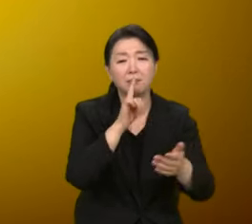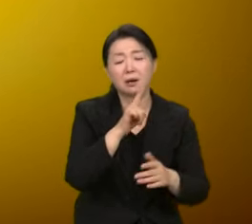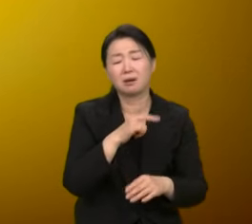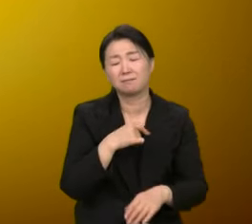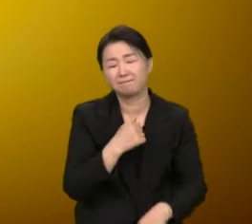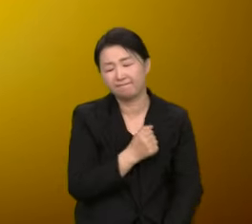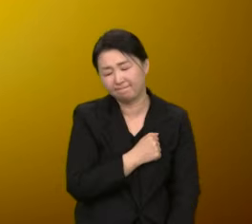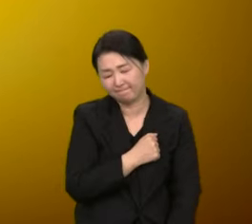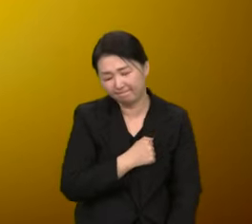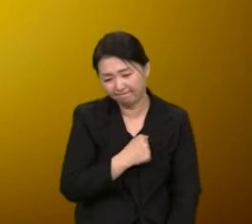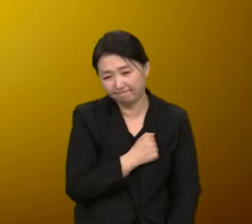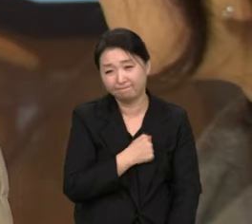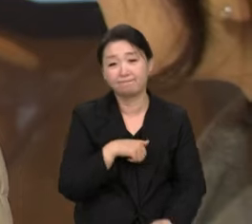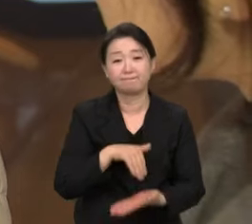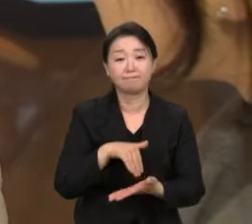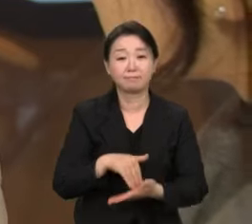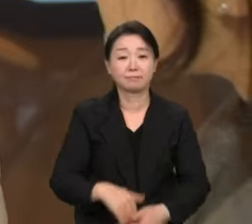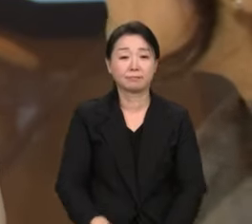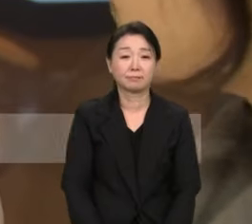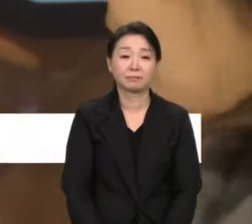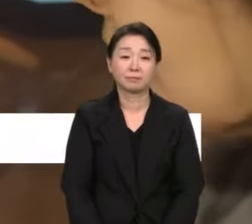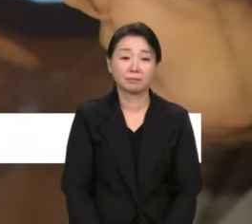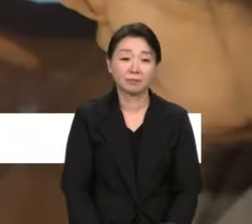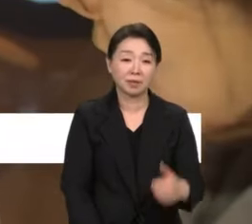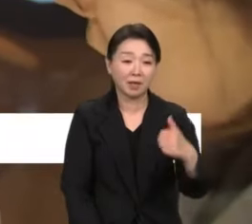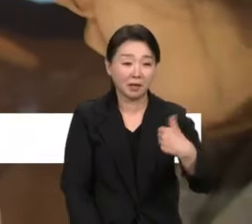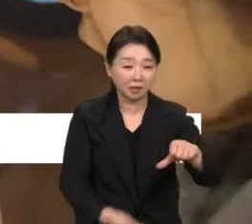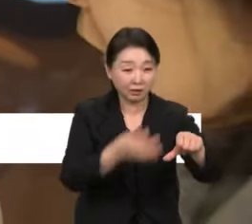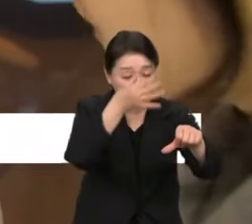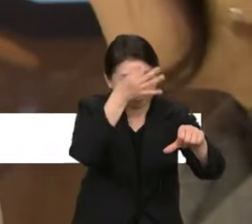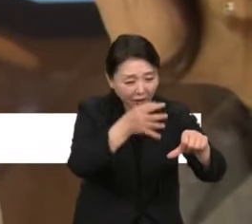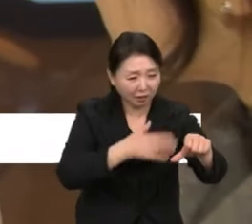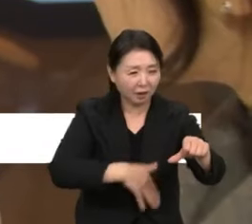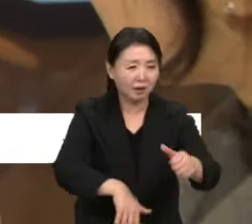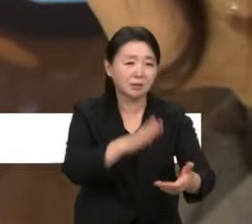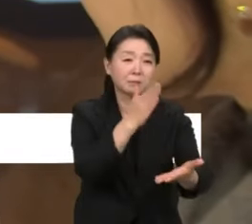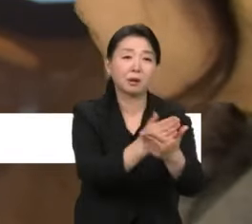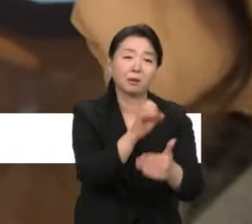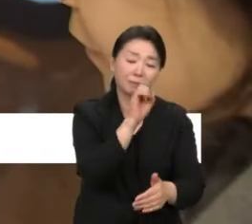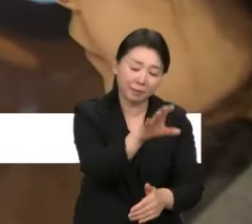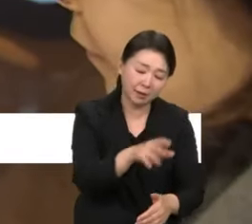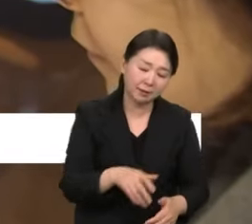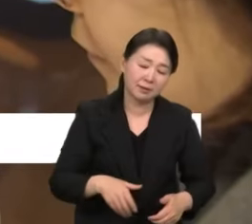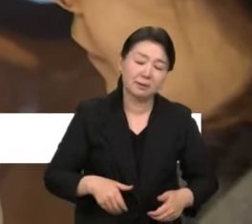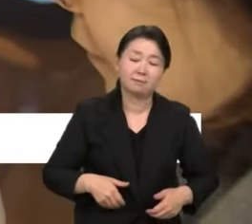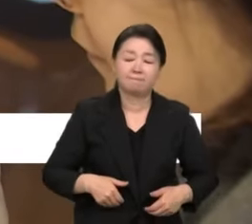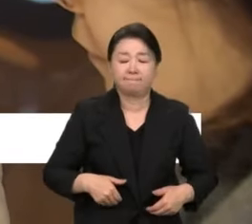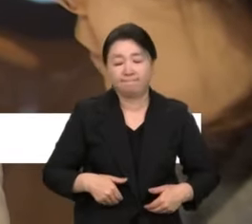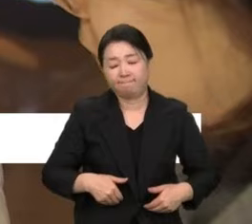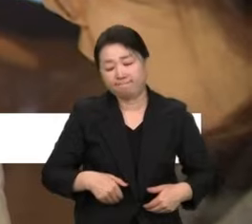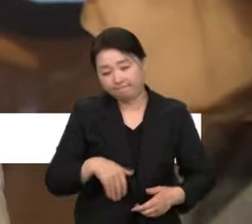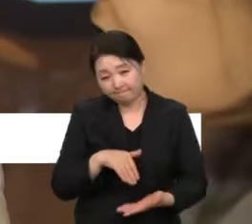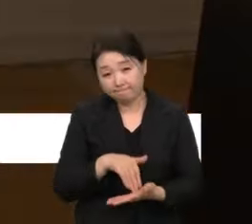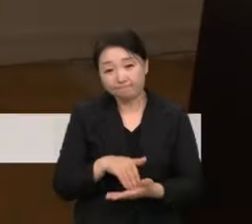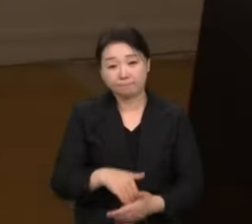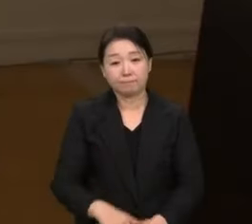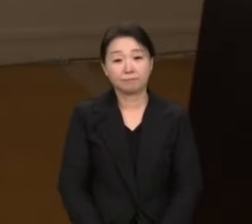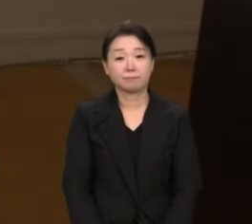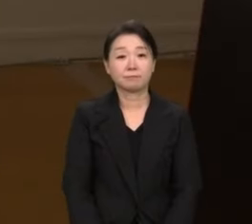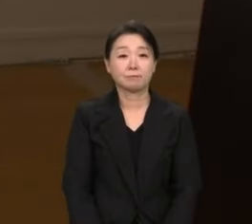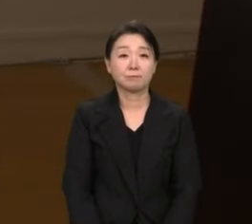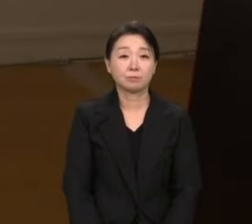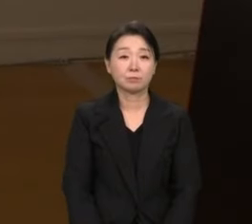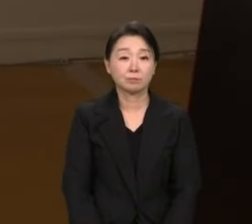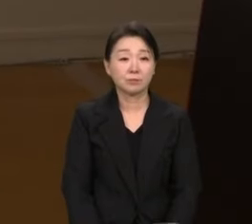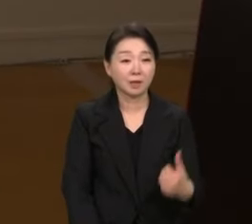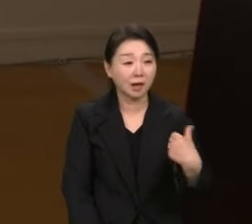한이 됐습니다. 되게 미안하고 내가 가지 말라고 말을 했으면 어땠을까 하는 생각도 좀.